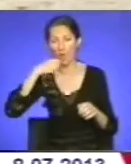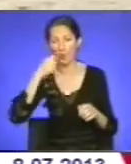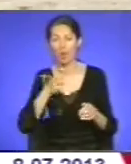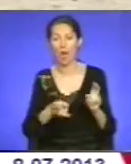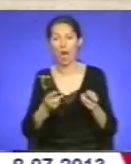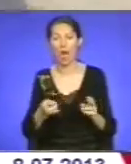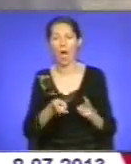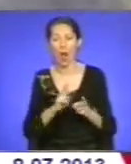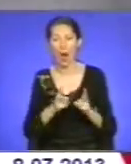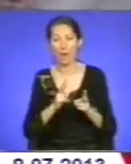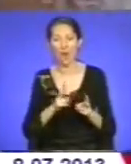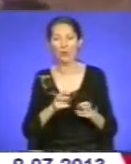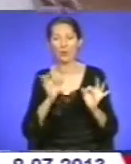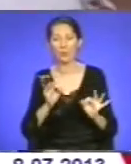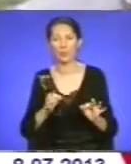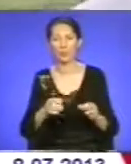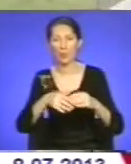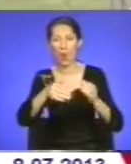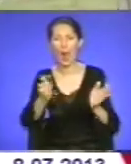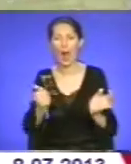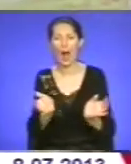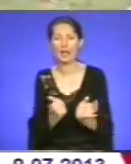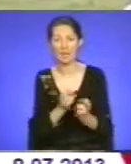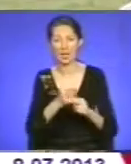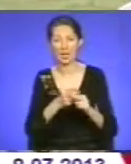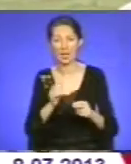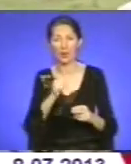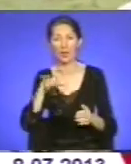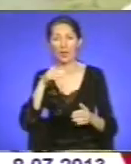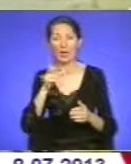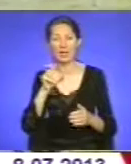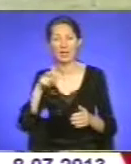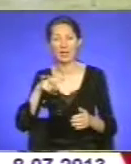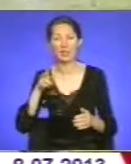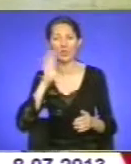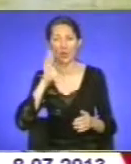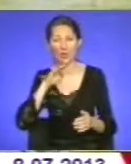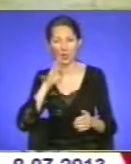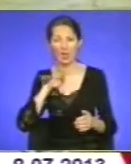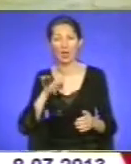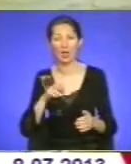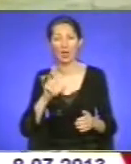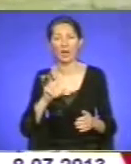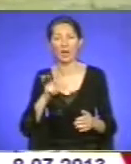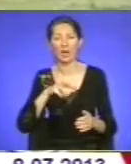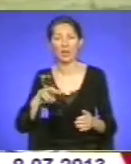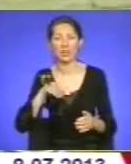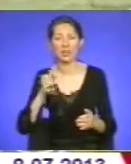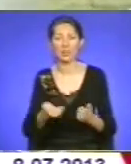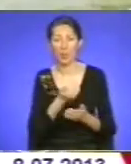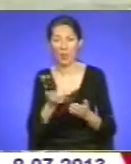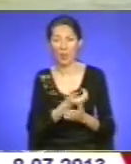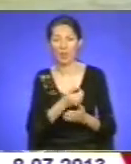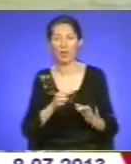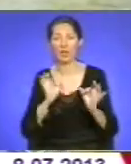казані, куди йде 300 літрів води. 3 літри сметани, справжні печериці, відро білих грибів, ну